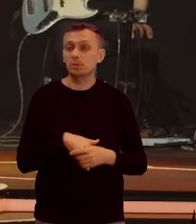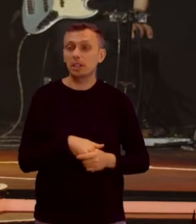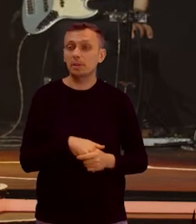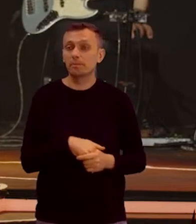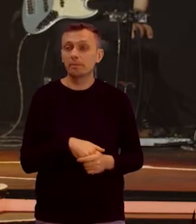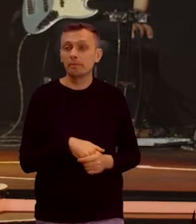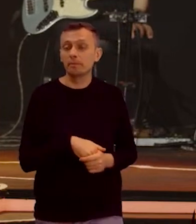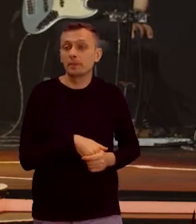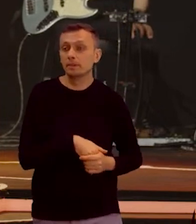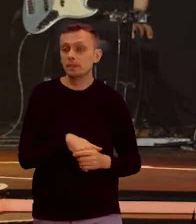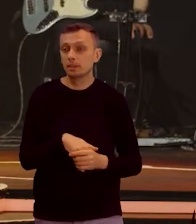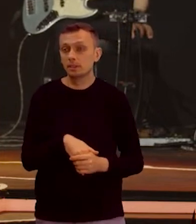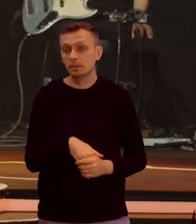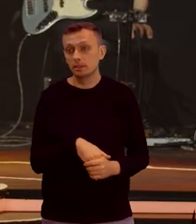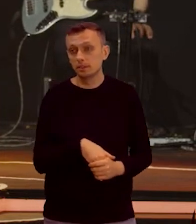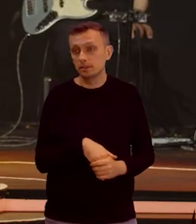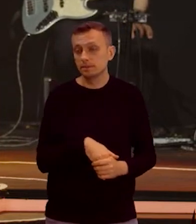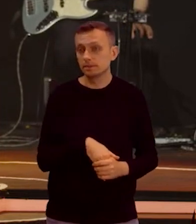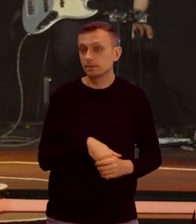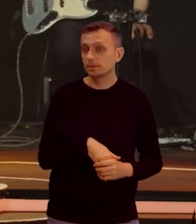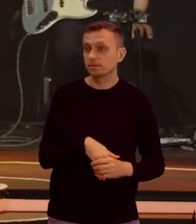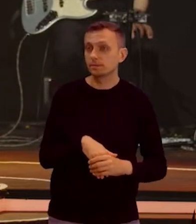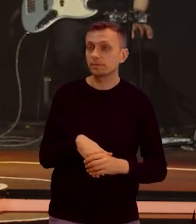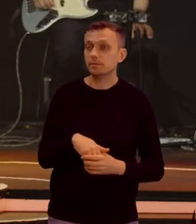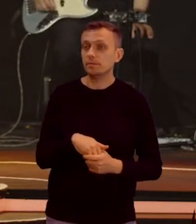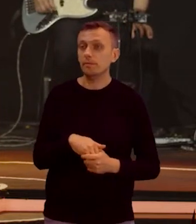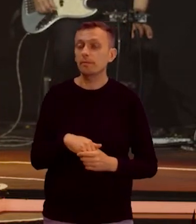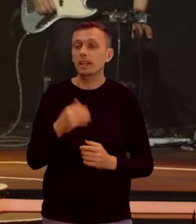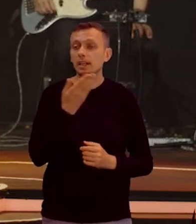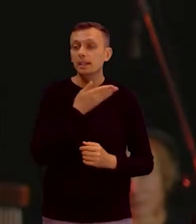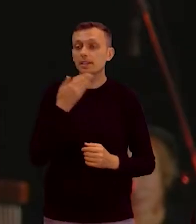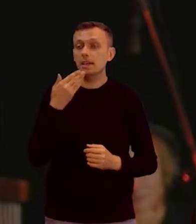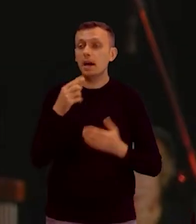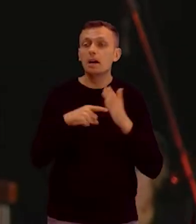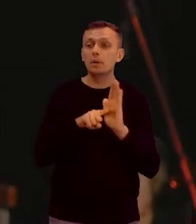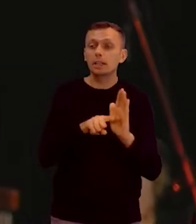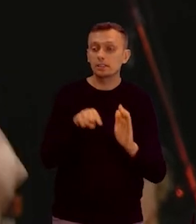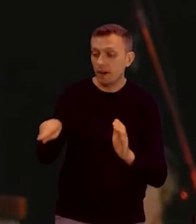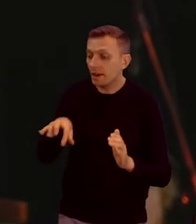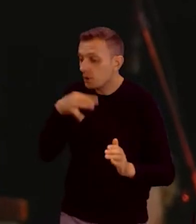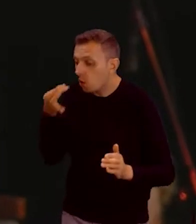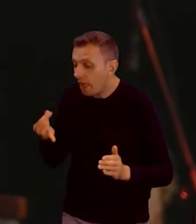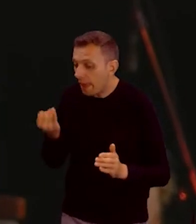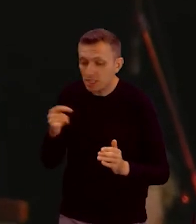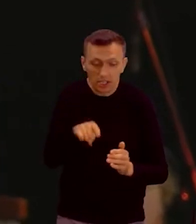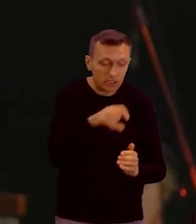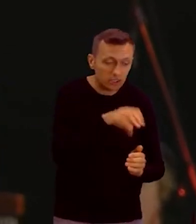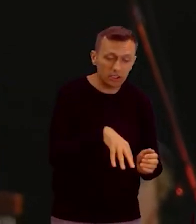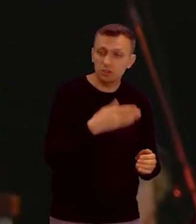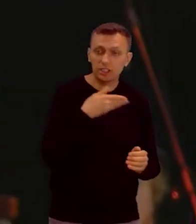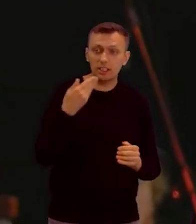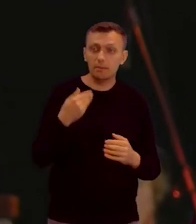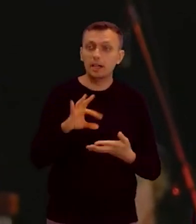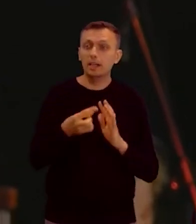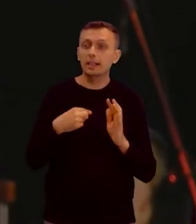każdej sekundzie. I tutaj przede wszystkim nie ma stygmatyzowania. I jak przychodzę do telewizji i zawsze mnie